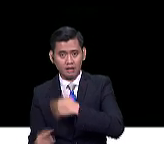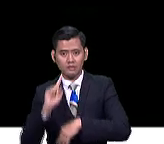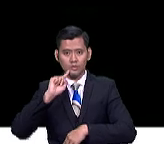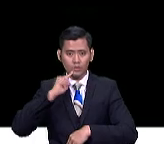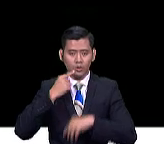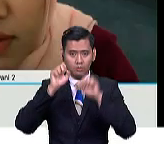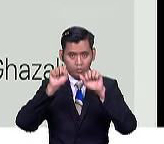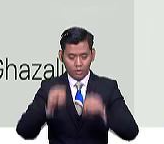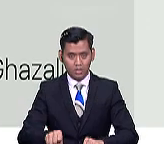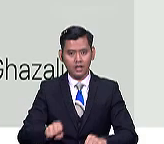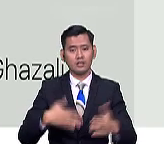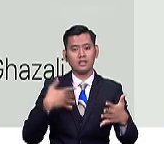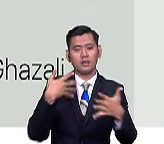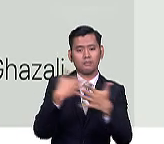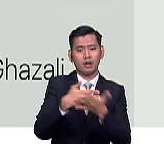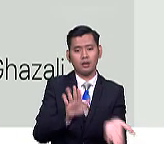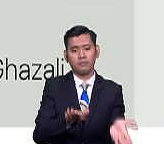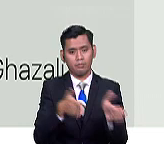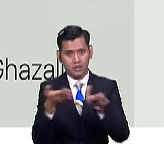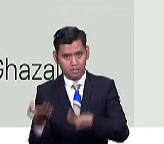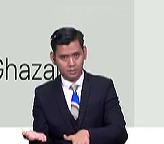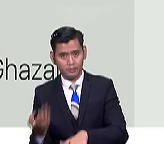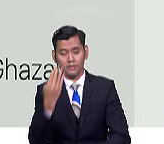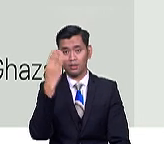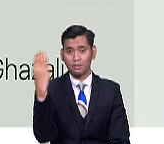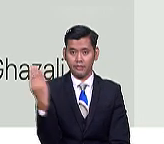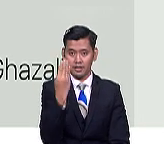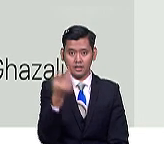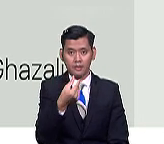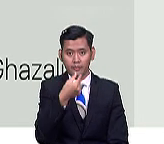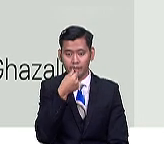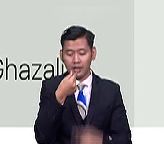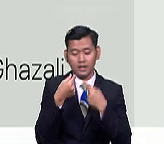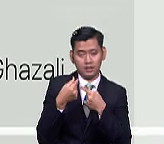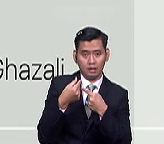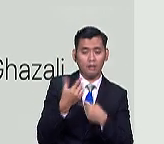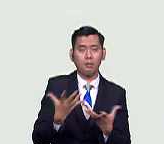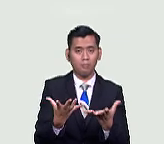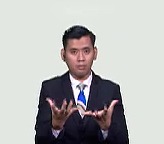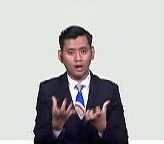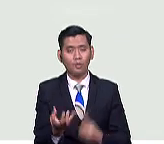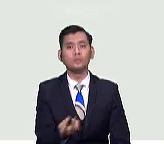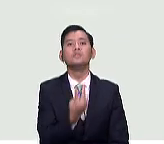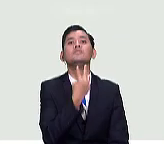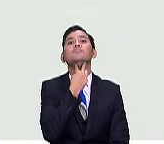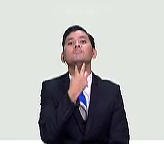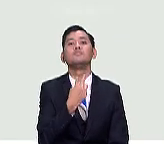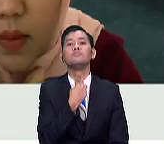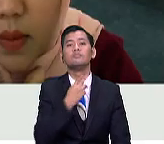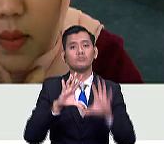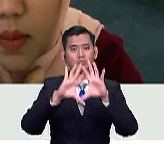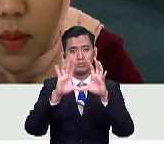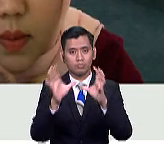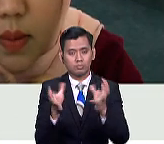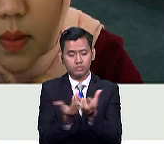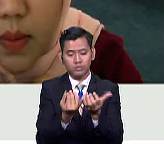kepada kematian. Biasanya ubat ni, jikalau untuk merangsang keguguran, secara amnya jikalau